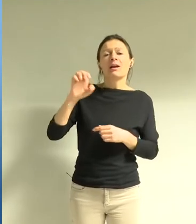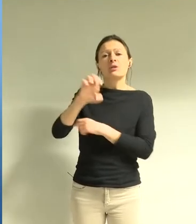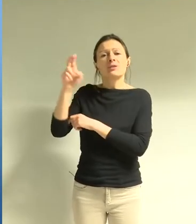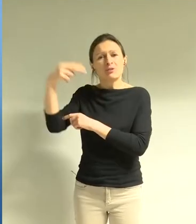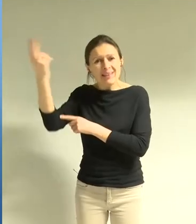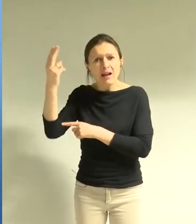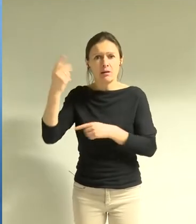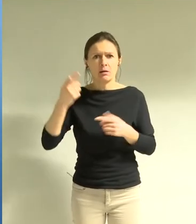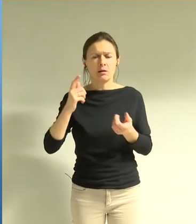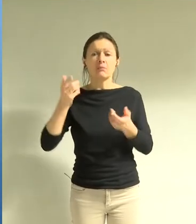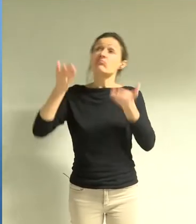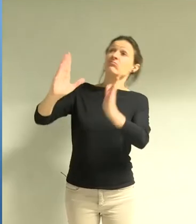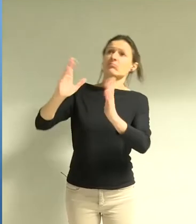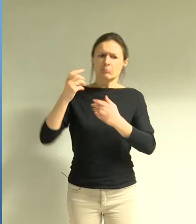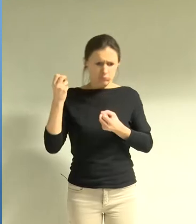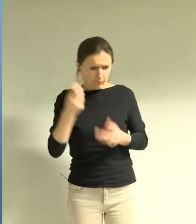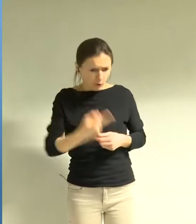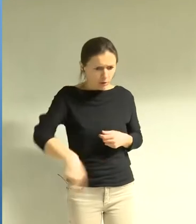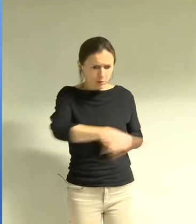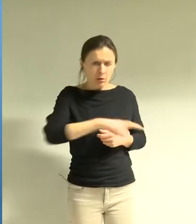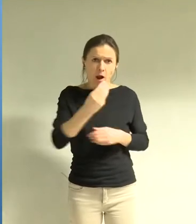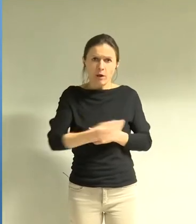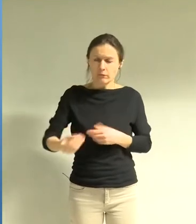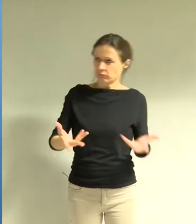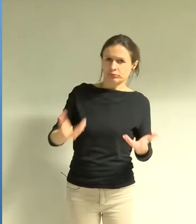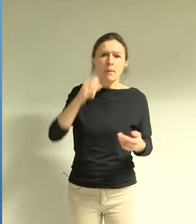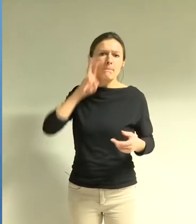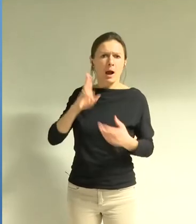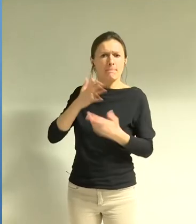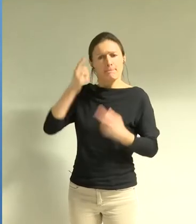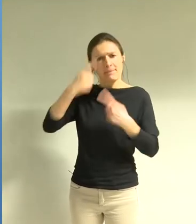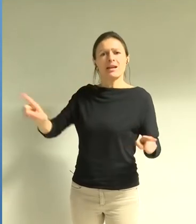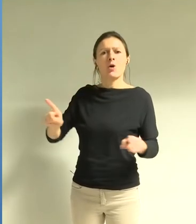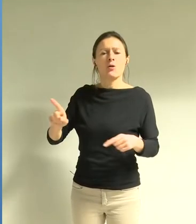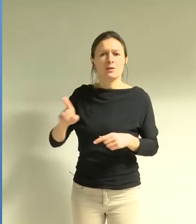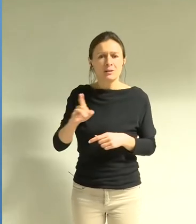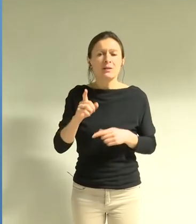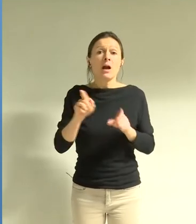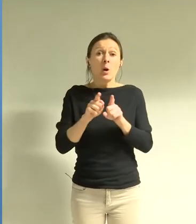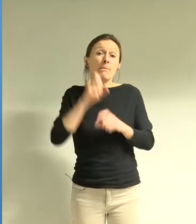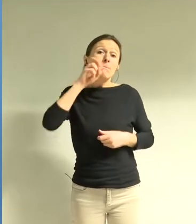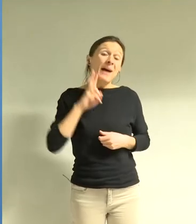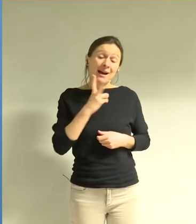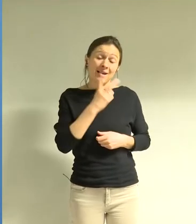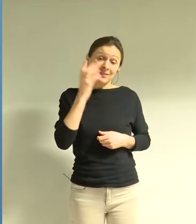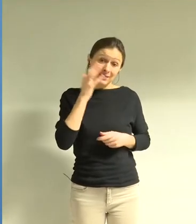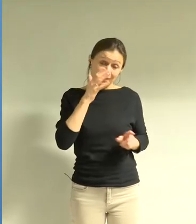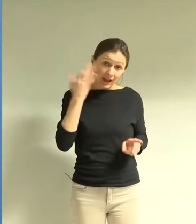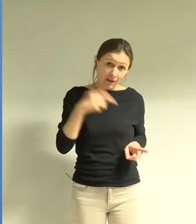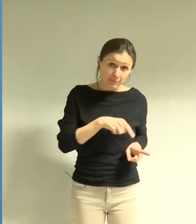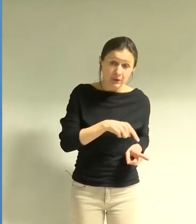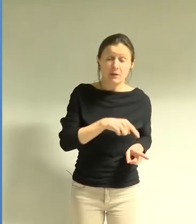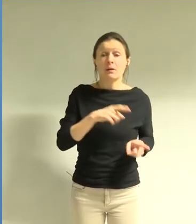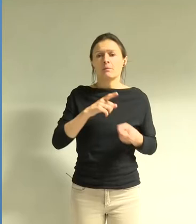de leurs enfants pour ne citer que les dernières en date notons les mobilisation des parents d'élèves donc il est la communauté éducative des acteurs associatifs